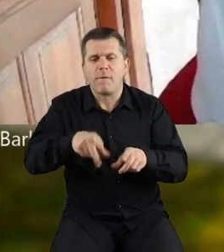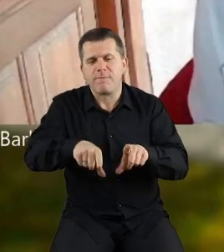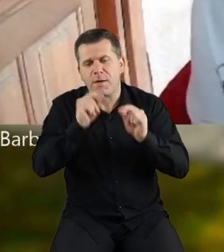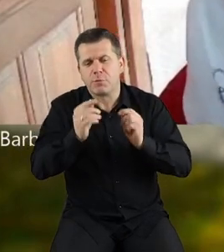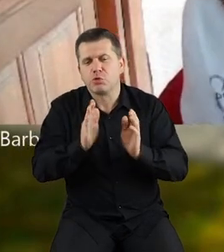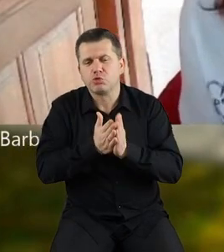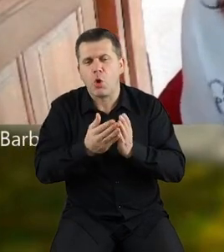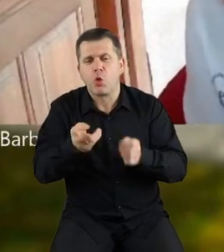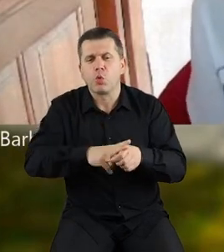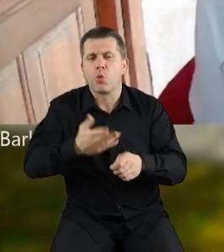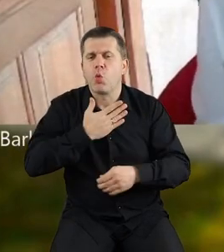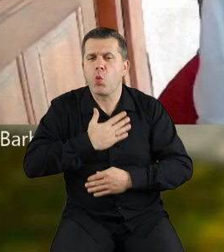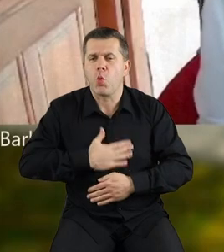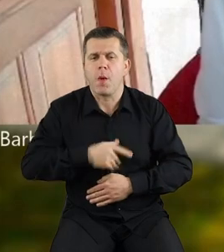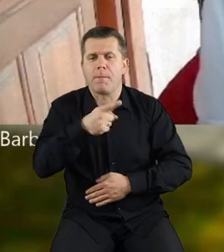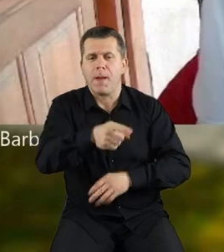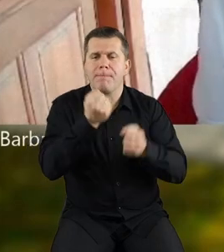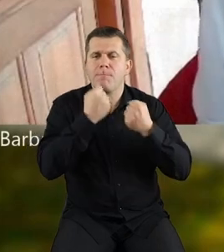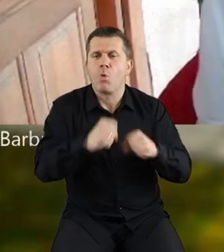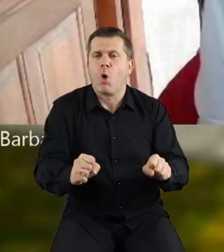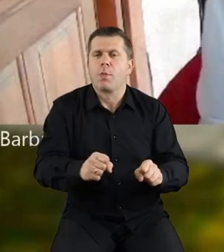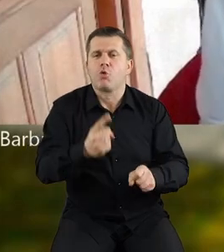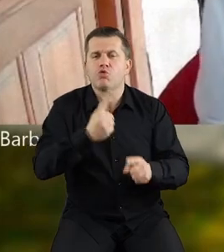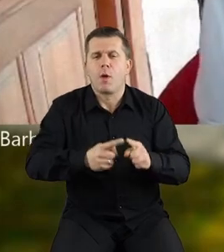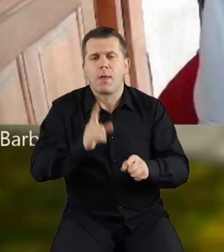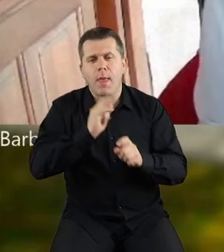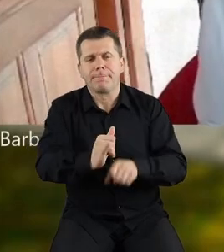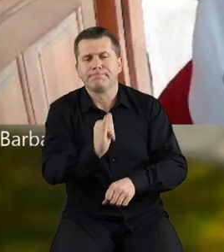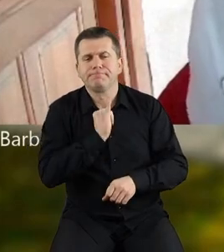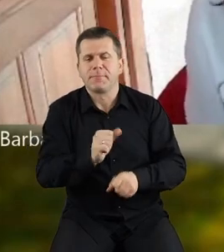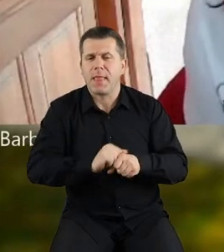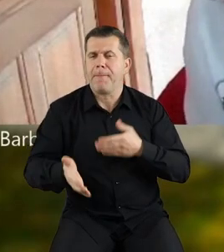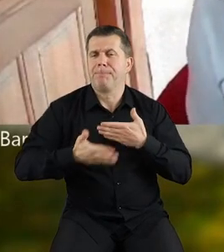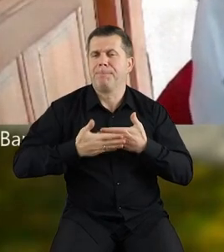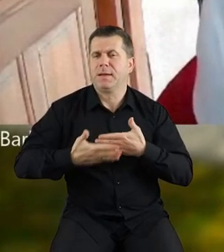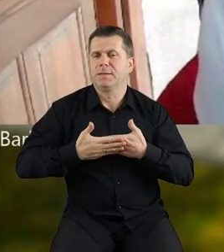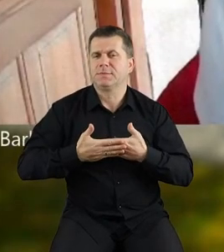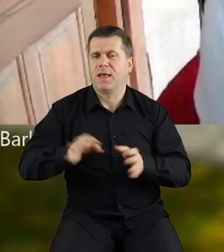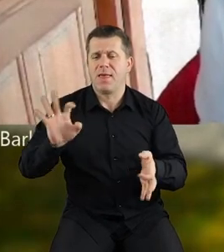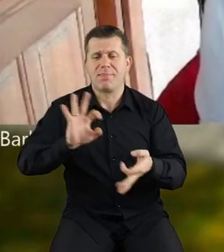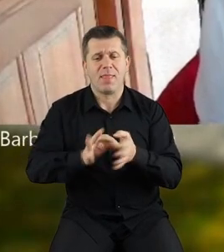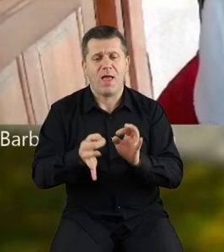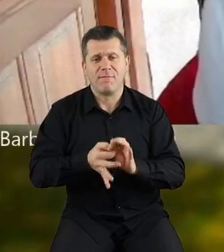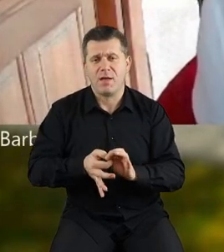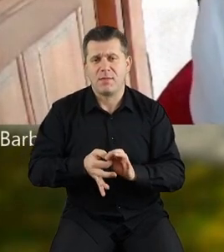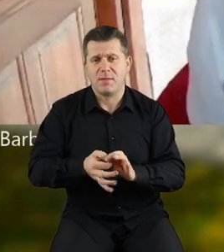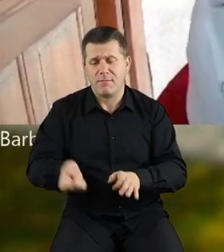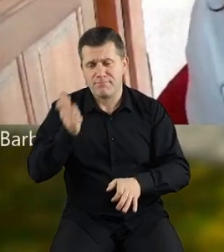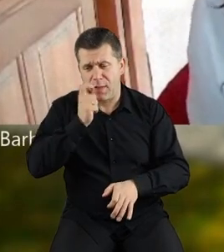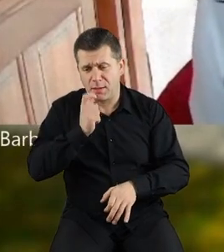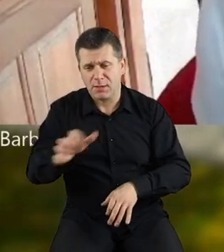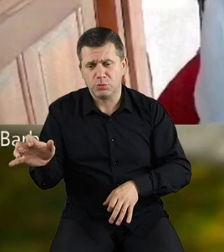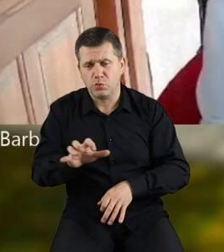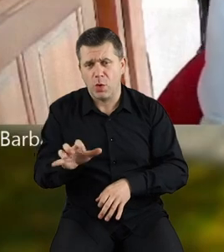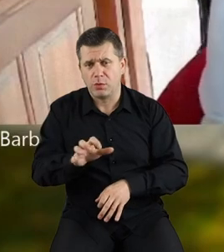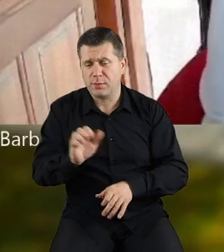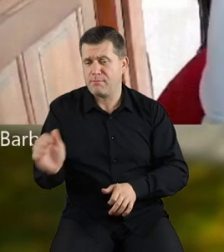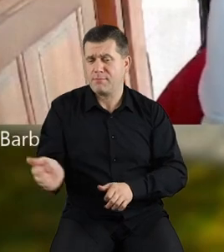książki jako ulubione, gdzie bohaterowie w jakimś sensie są nam bliscy. Nawet bandyta i